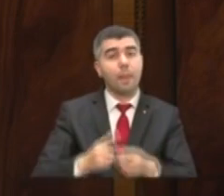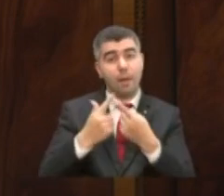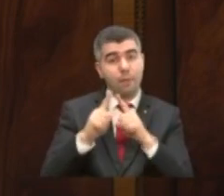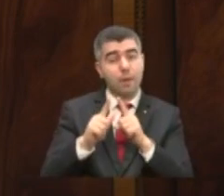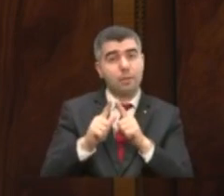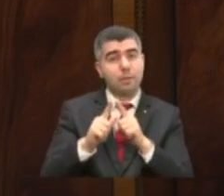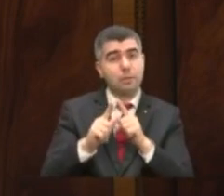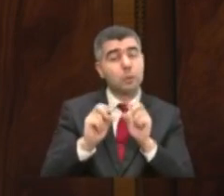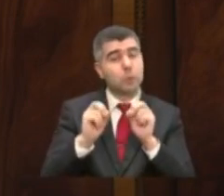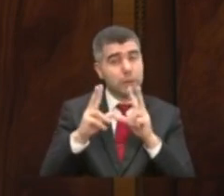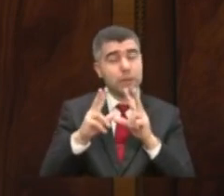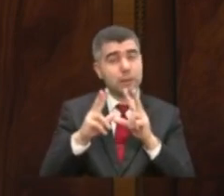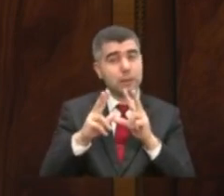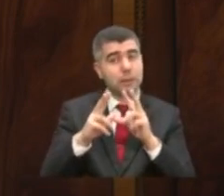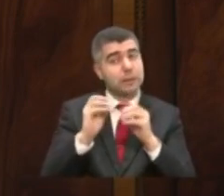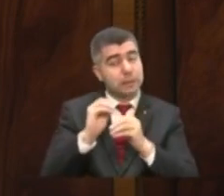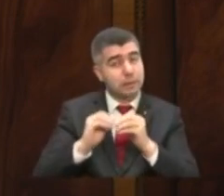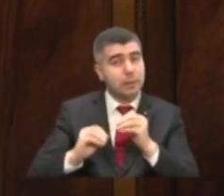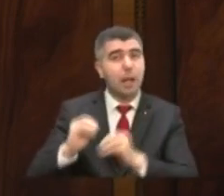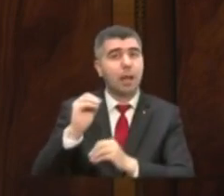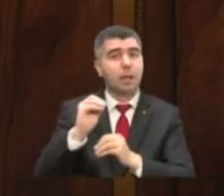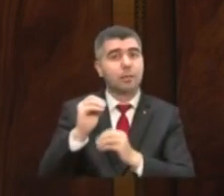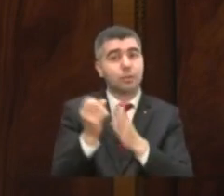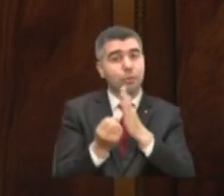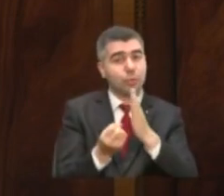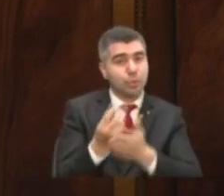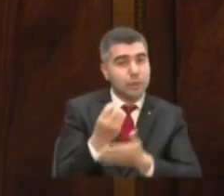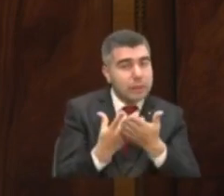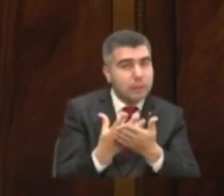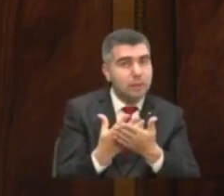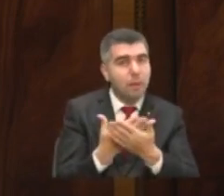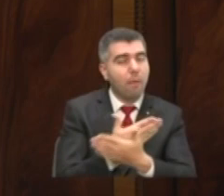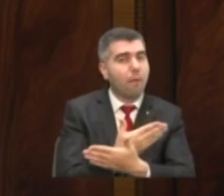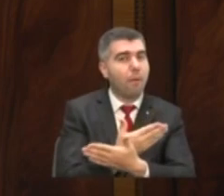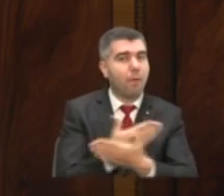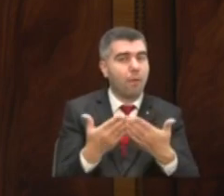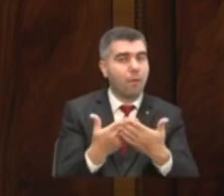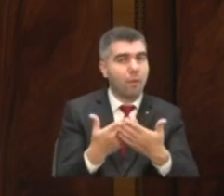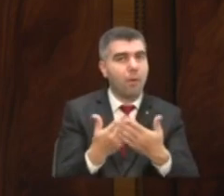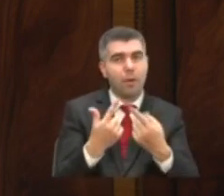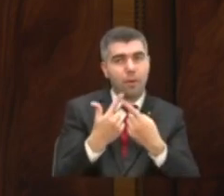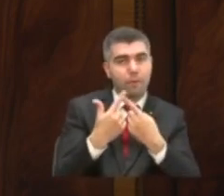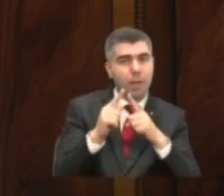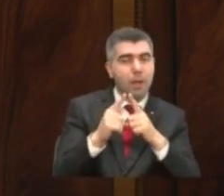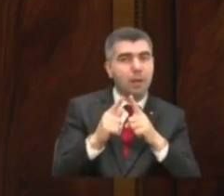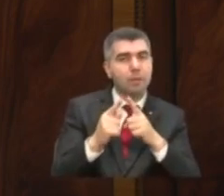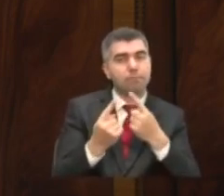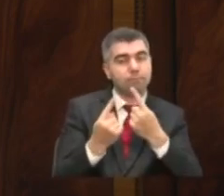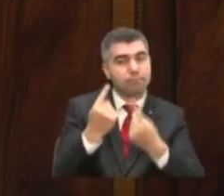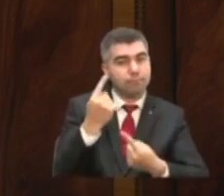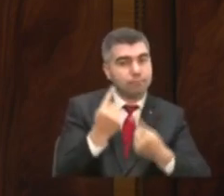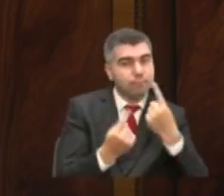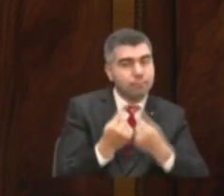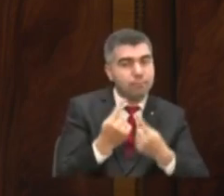المزيد وتقديم بعض الاقتراحات نعتبرها أساسية لتحقيق نوع من